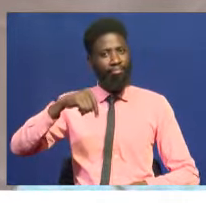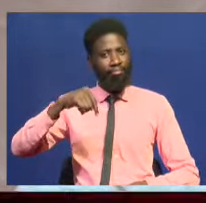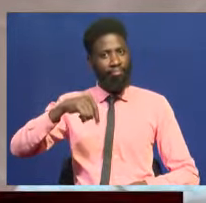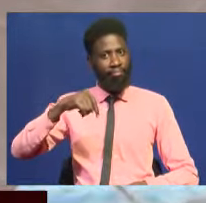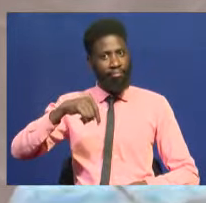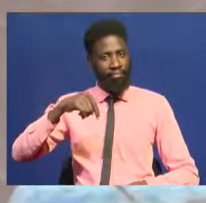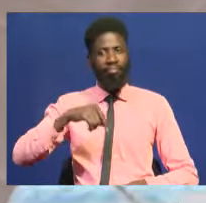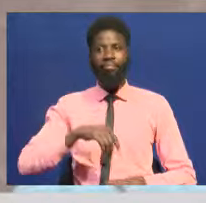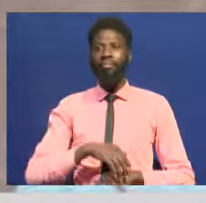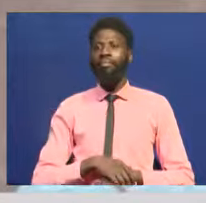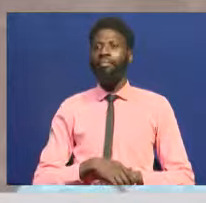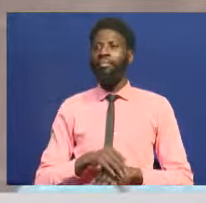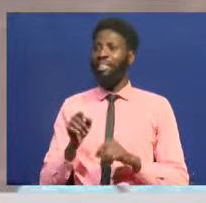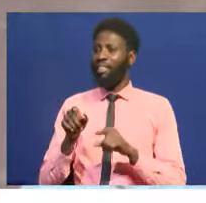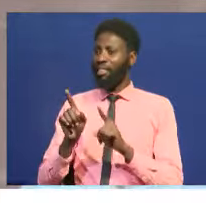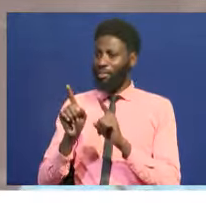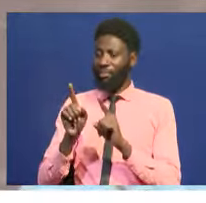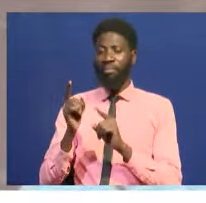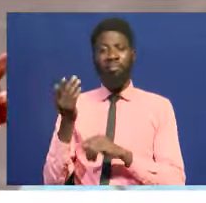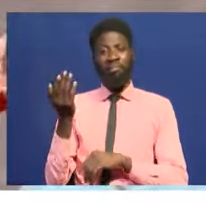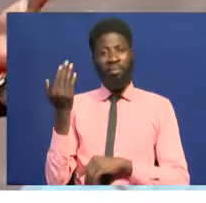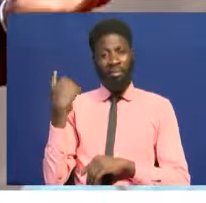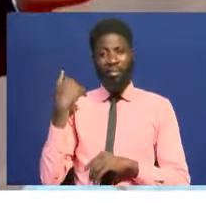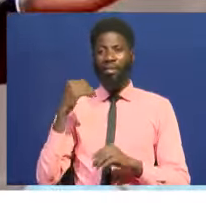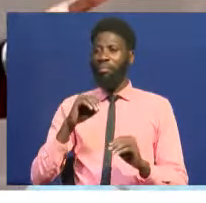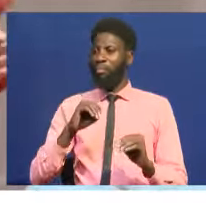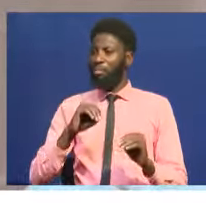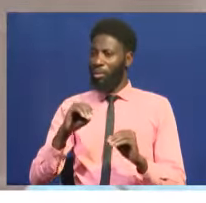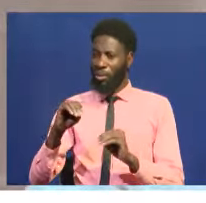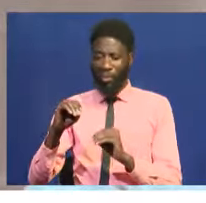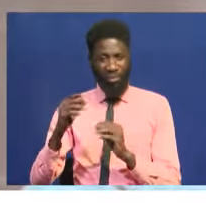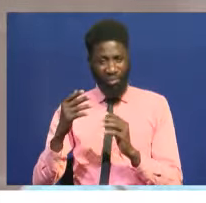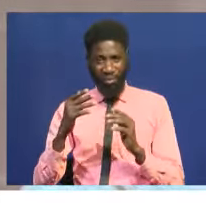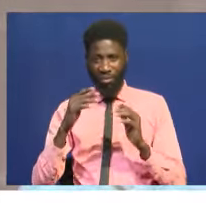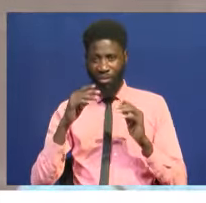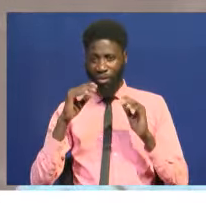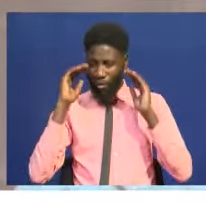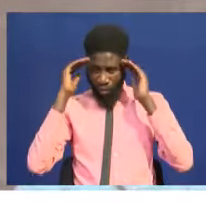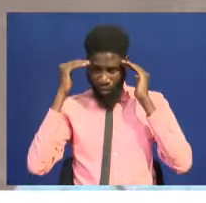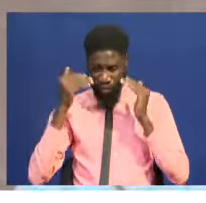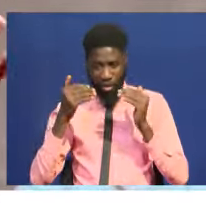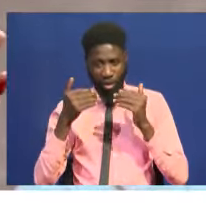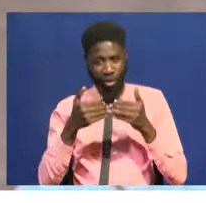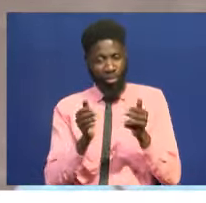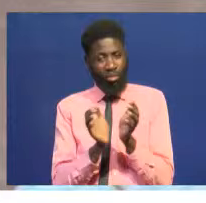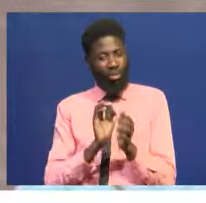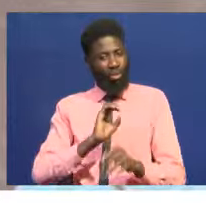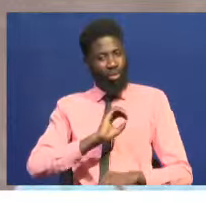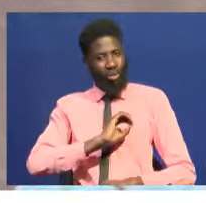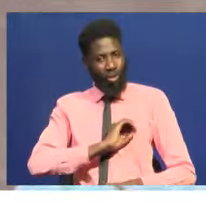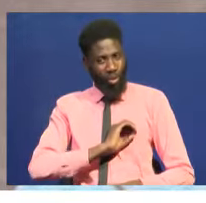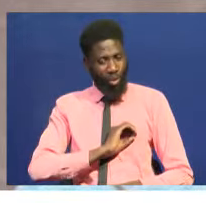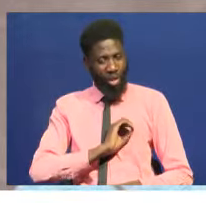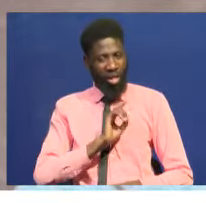alikuwa amevuka mipaka ya kijiji yake, kaunti